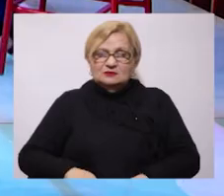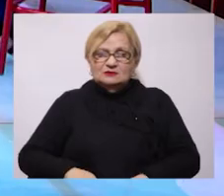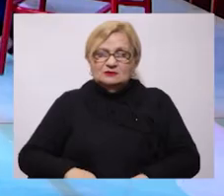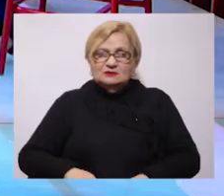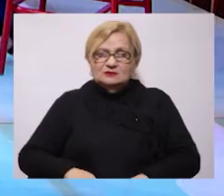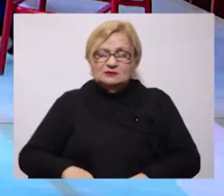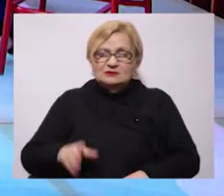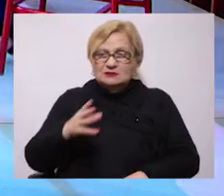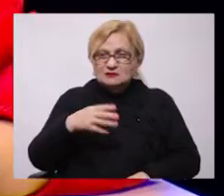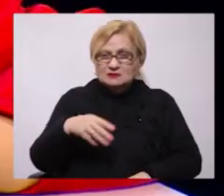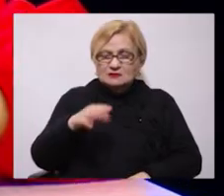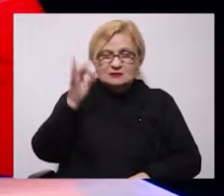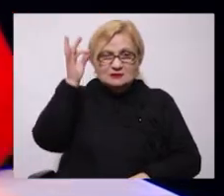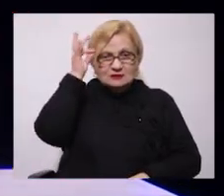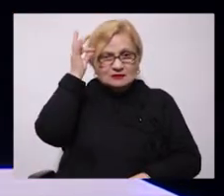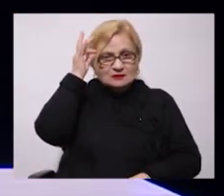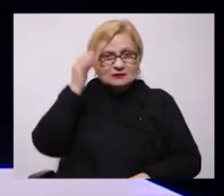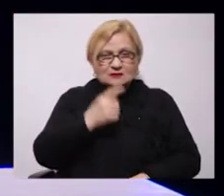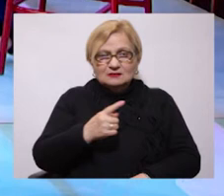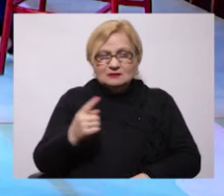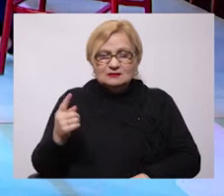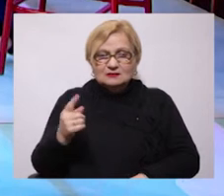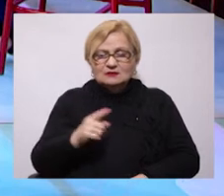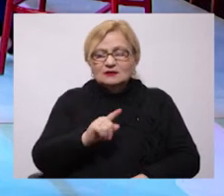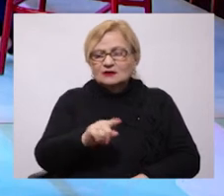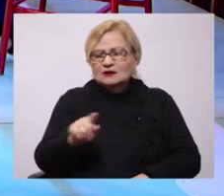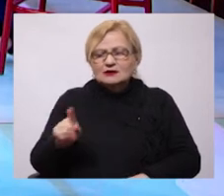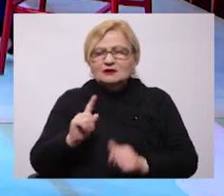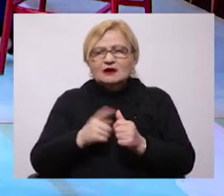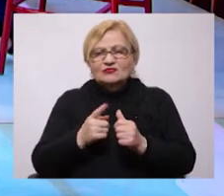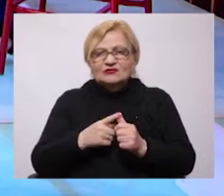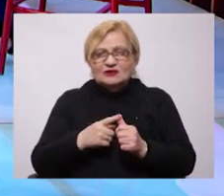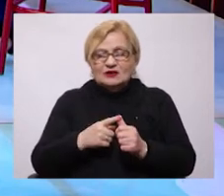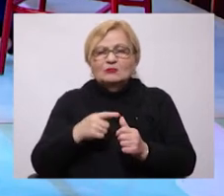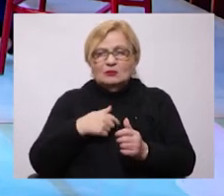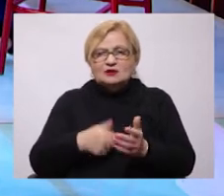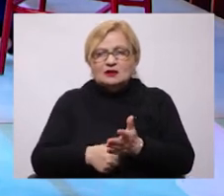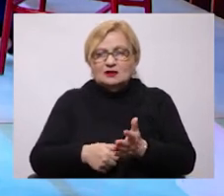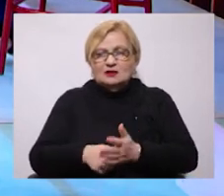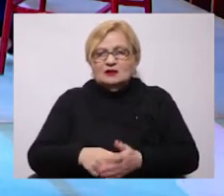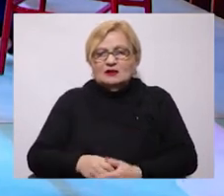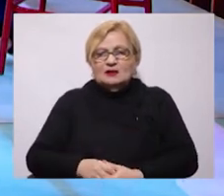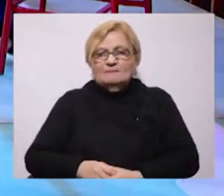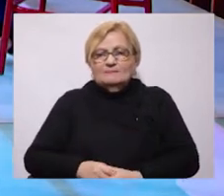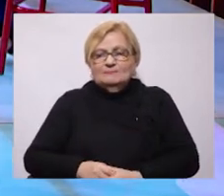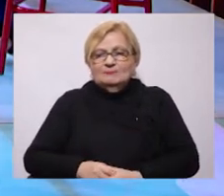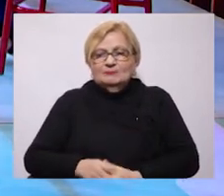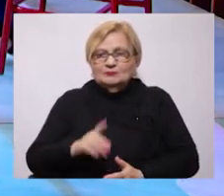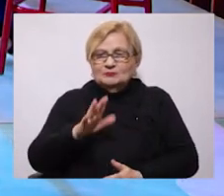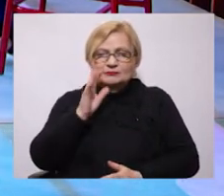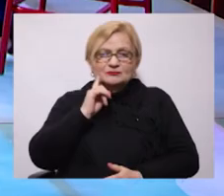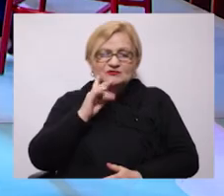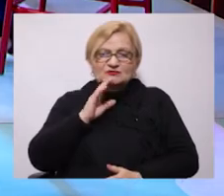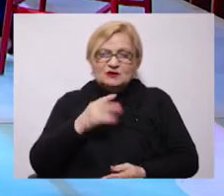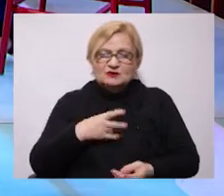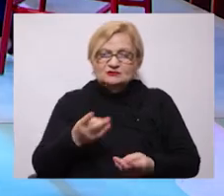სათითაოდ გაიხსენებთ აუცილებლად რა ქვიათ მათ და ამაში მეც დაგეხმარებით, ჯერჯერობით არ გჭირდება, ჯერჯერობით